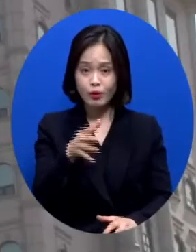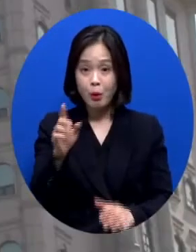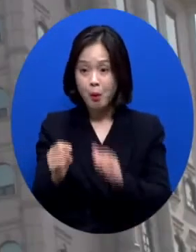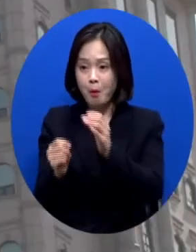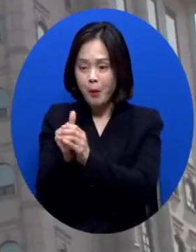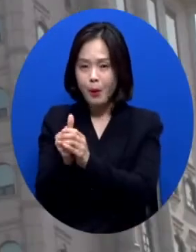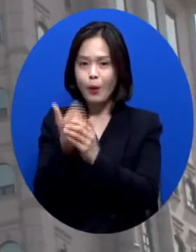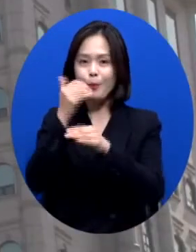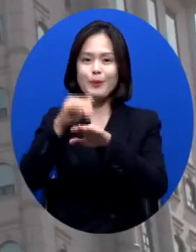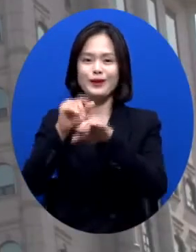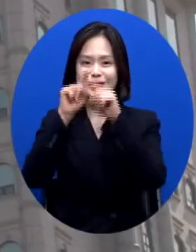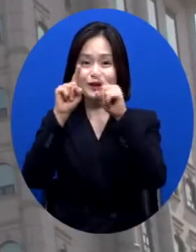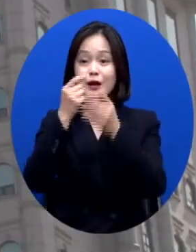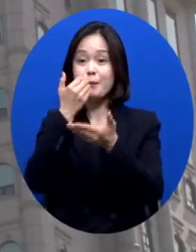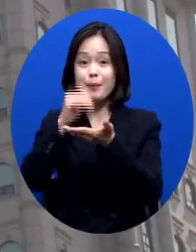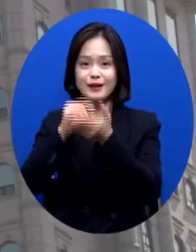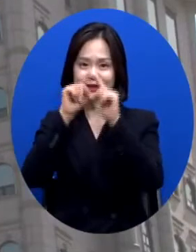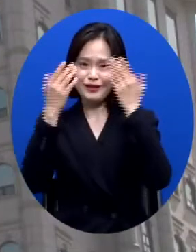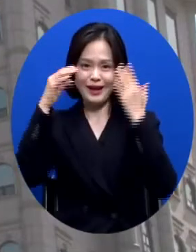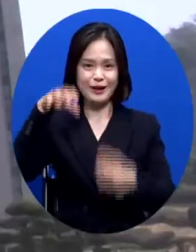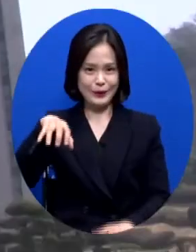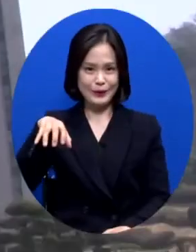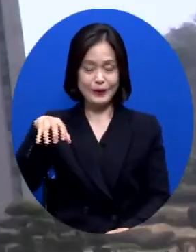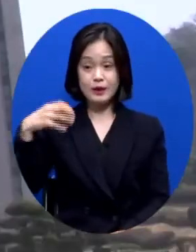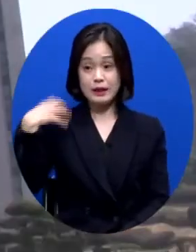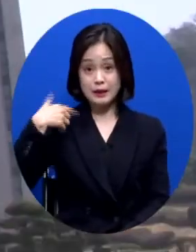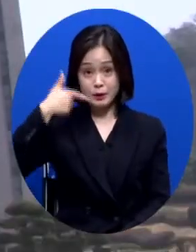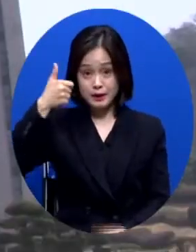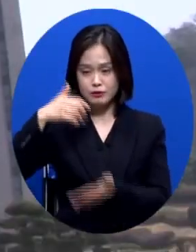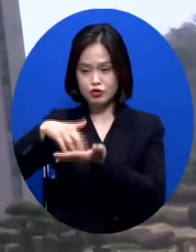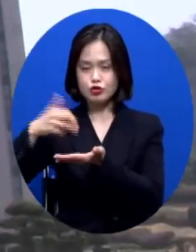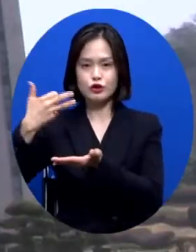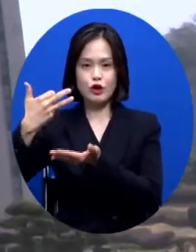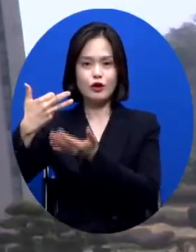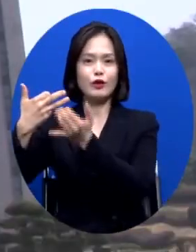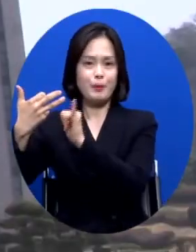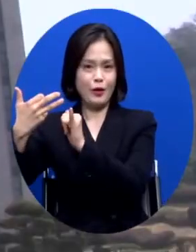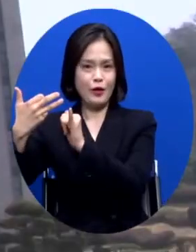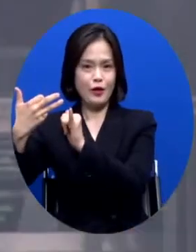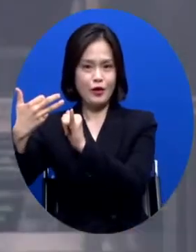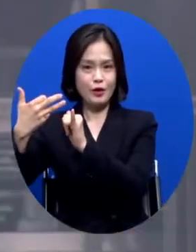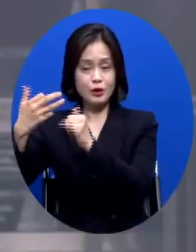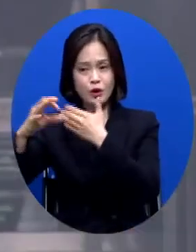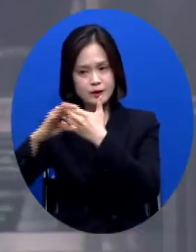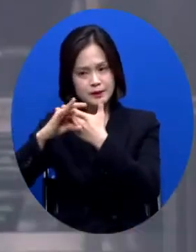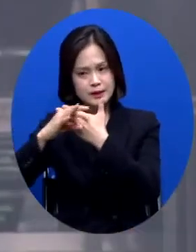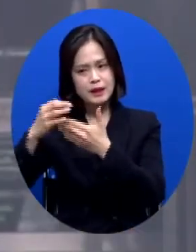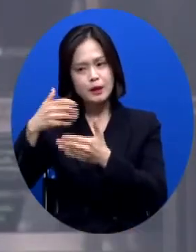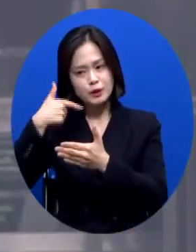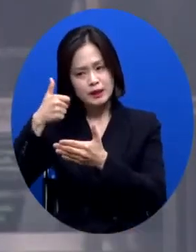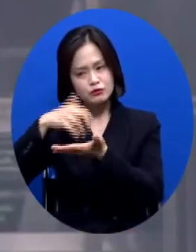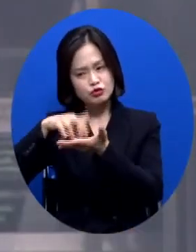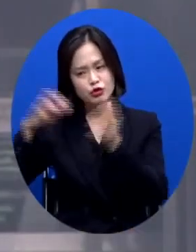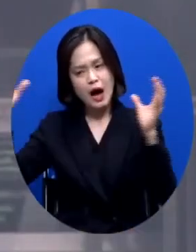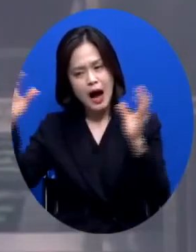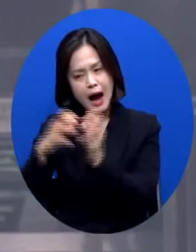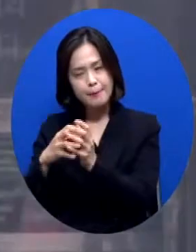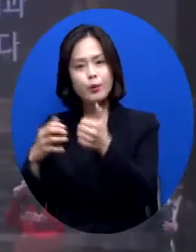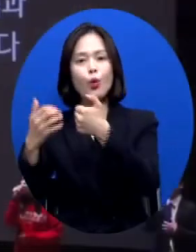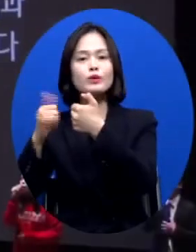에는 18명의 전임 교복과 b 천인 시간강사 포함 50여명의 목회자가 사역하고